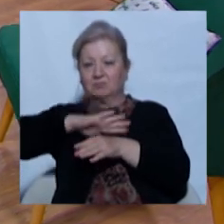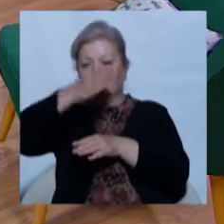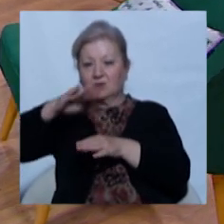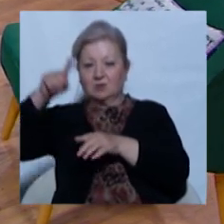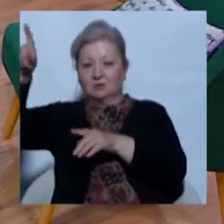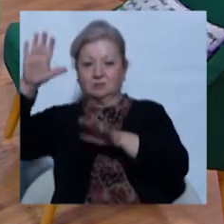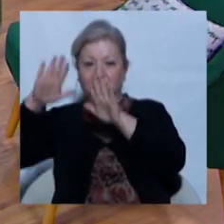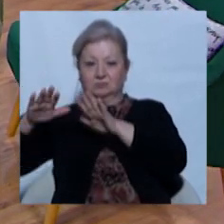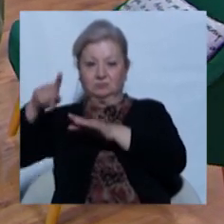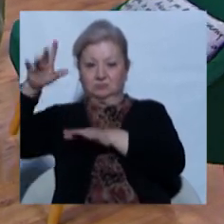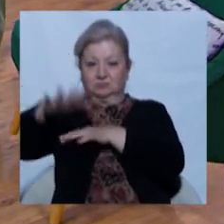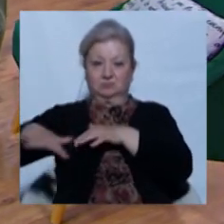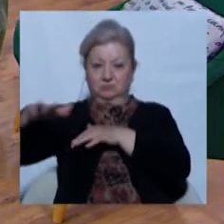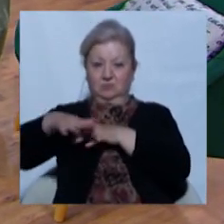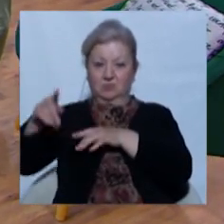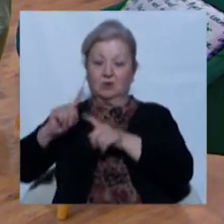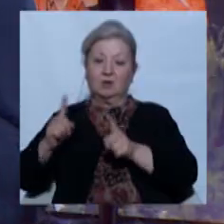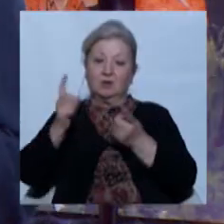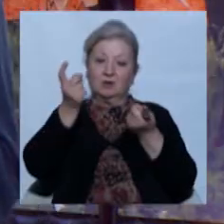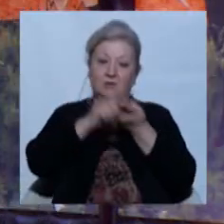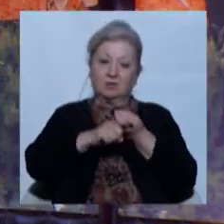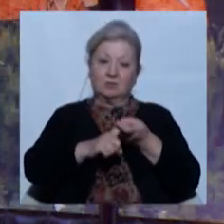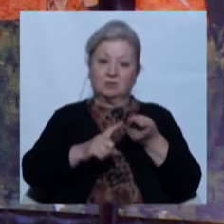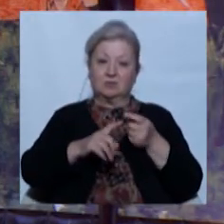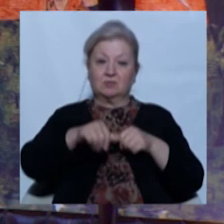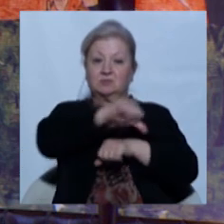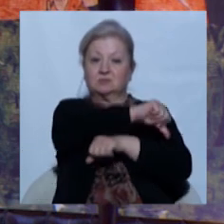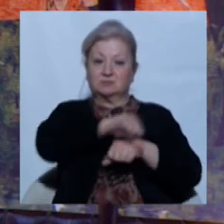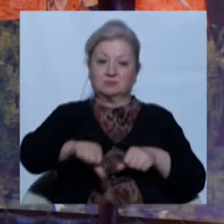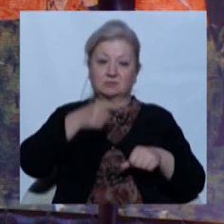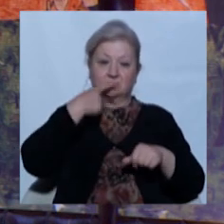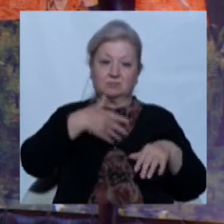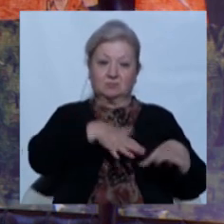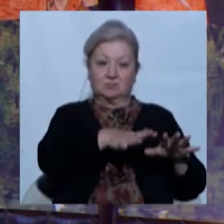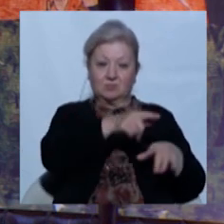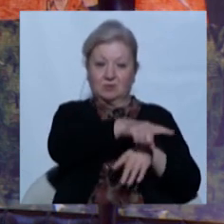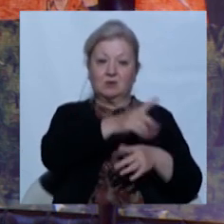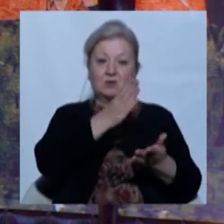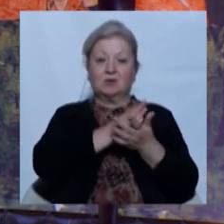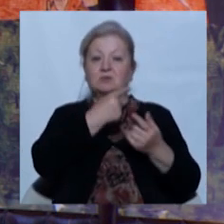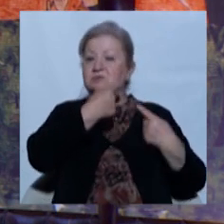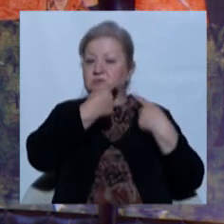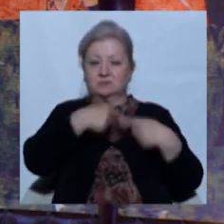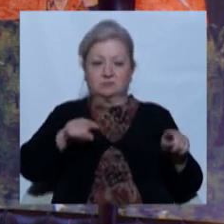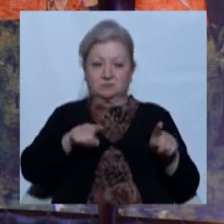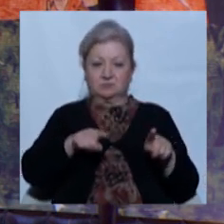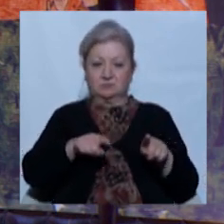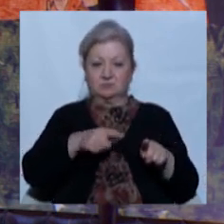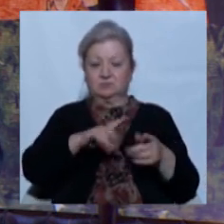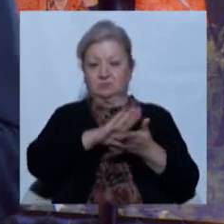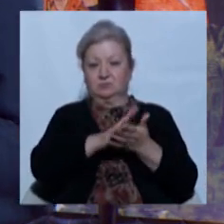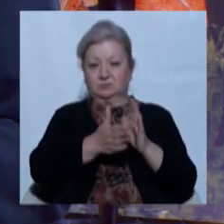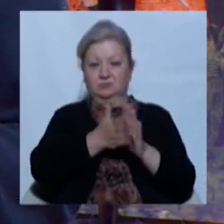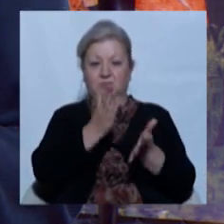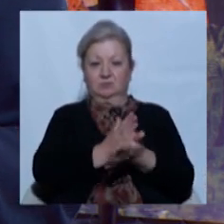აჭარის მოსახლეობა. რაც შეეხება საზღვაო ნაპირს, აქ უკვე სრულიად განსხვავებული